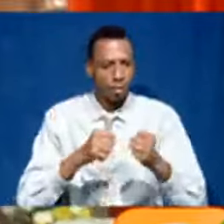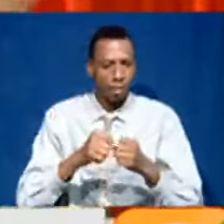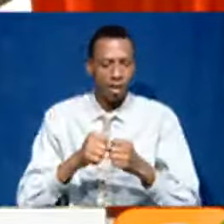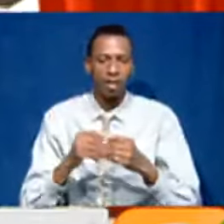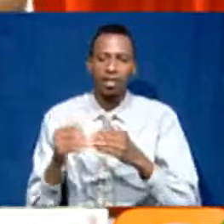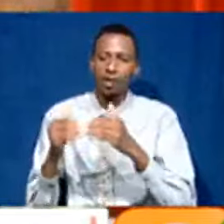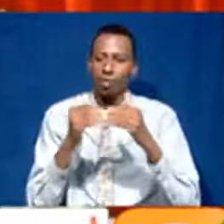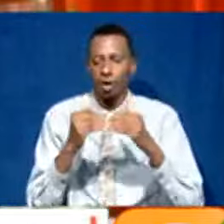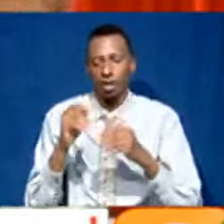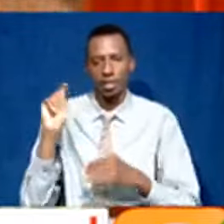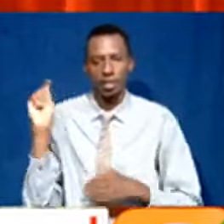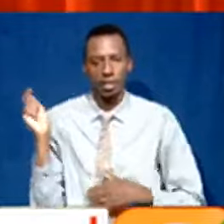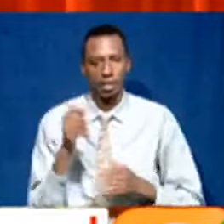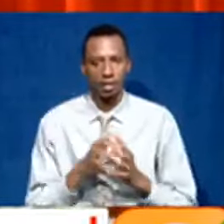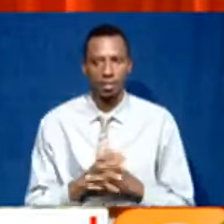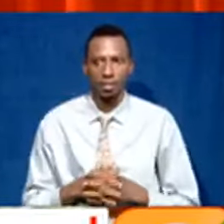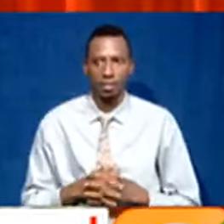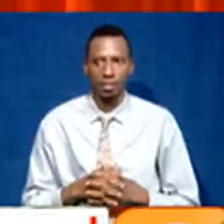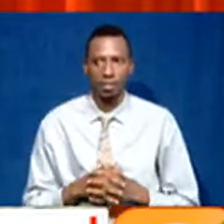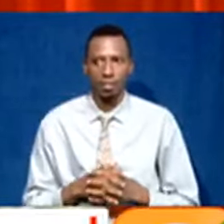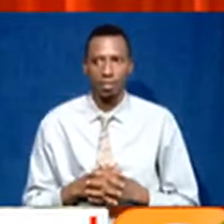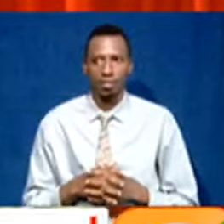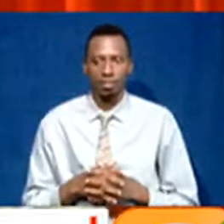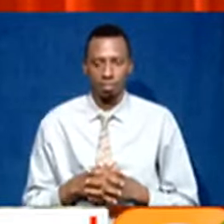proud member of the Anglican Church,